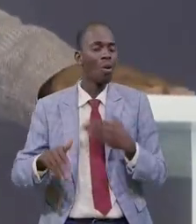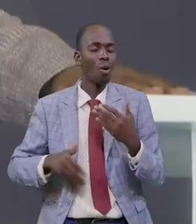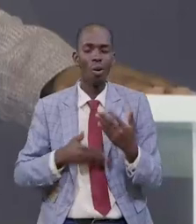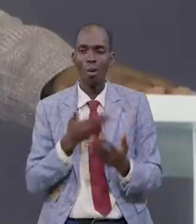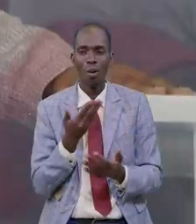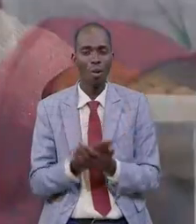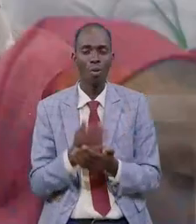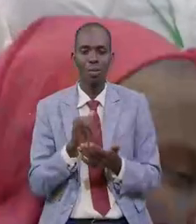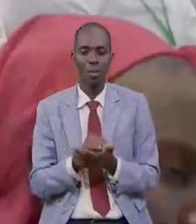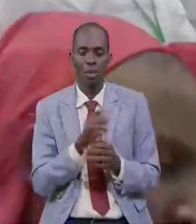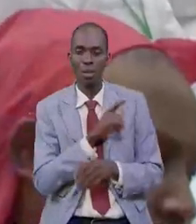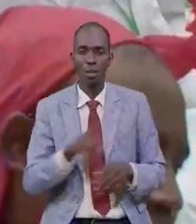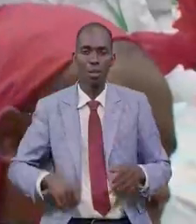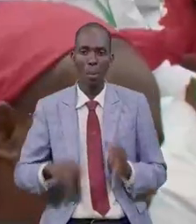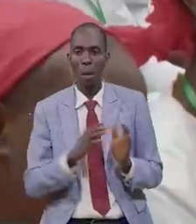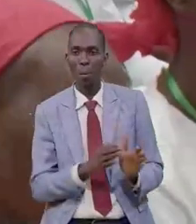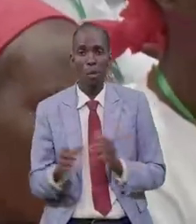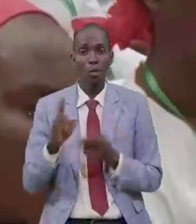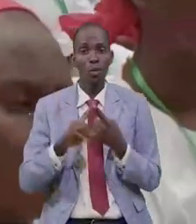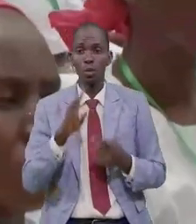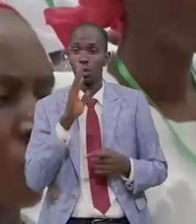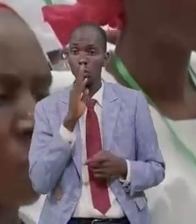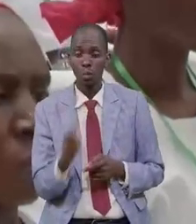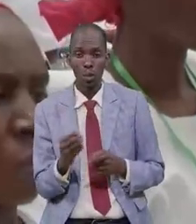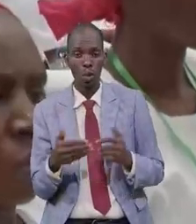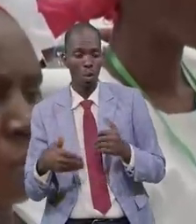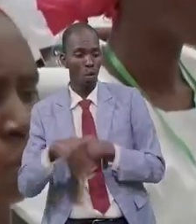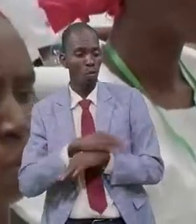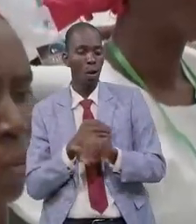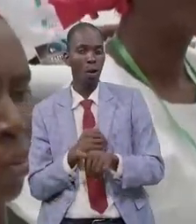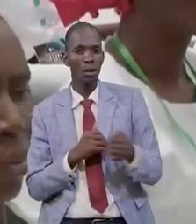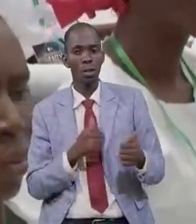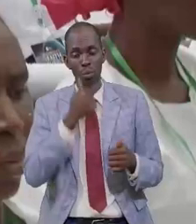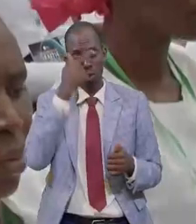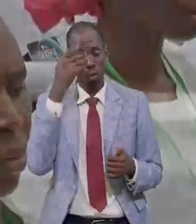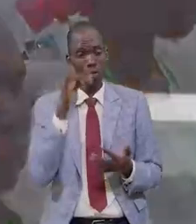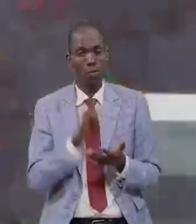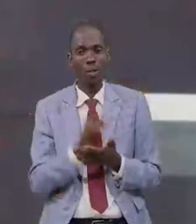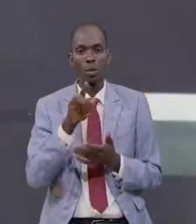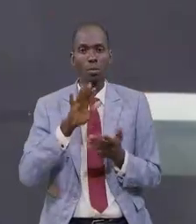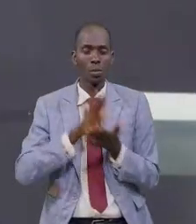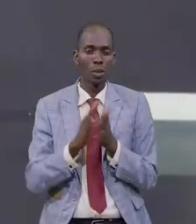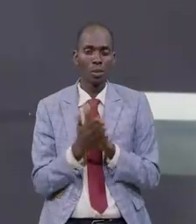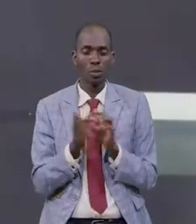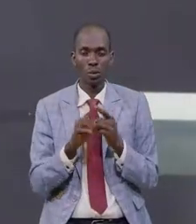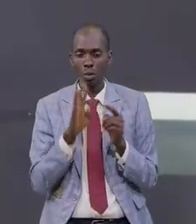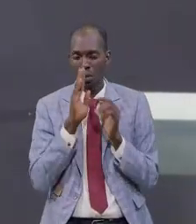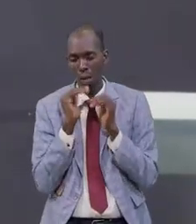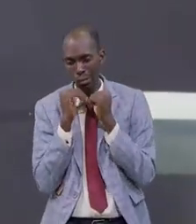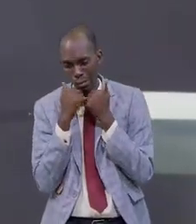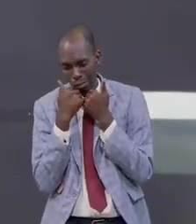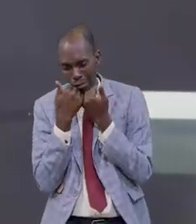tu le seras tu seras le dirigeant sur eux et tu t'éloignes d'eux à cause de